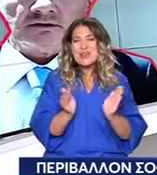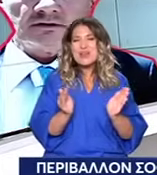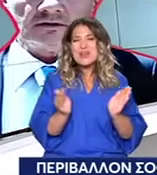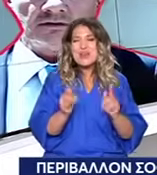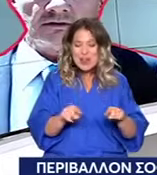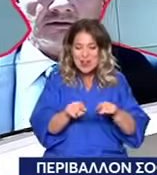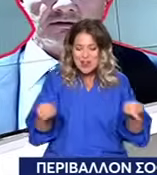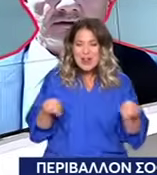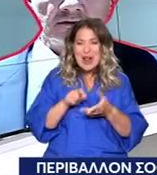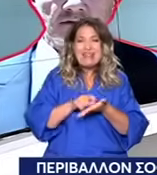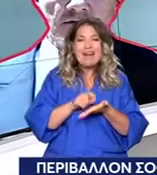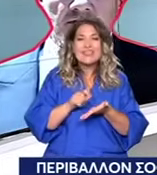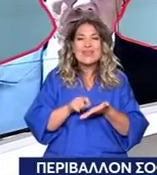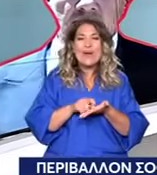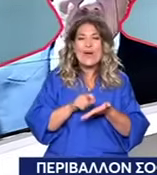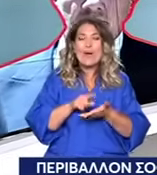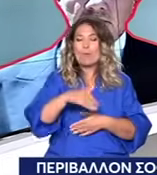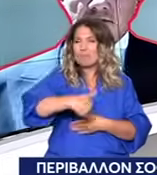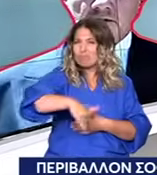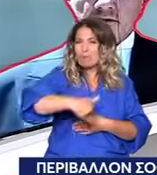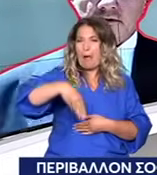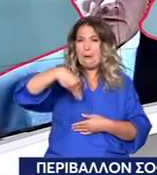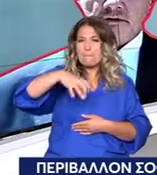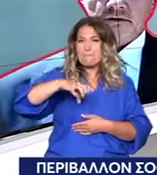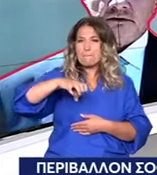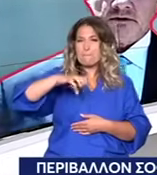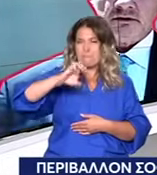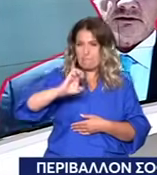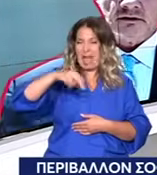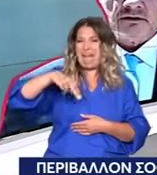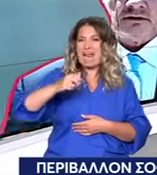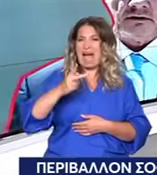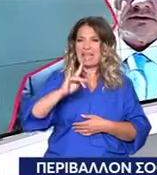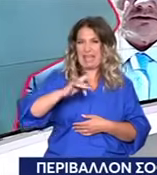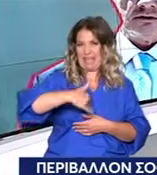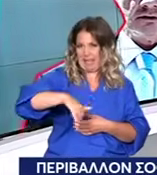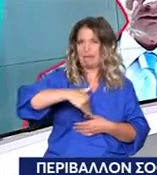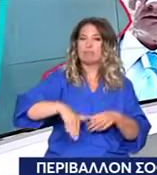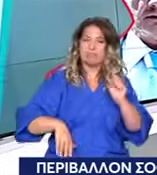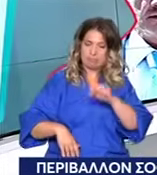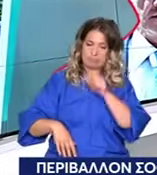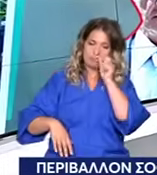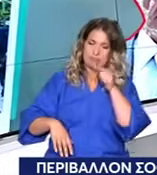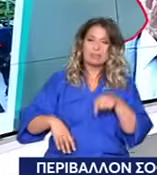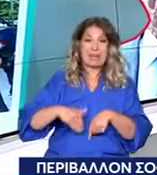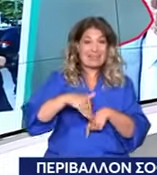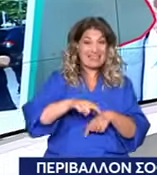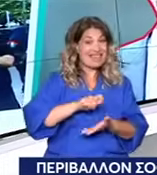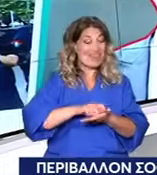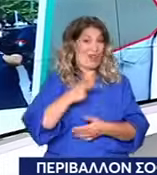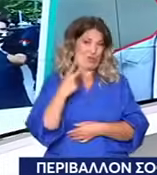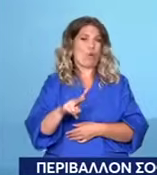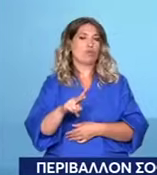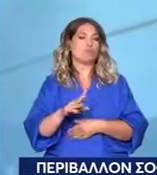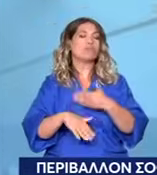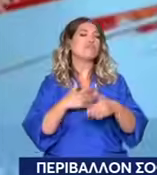γραφείο στην Μπενάκη, αν θυμάμαι καλά τη διεύθυνση. Εμμανουήλ Μπενάκη. Όπου τώρα έχει βγει σε πληστηριασμό. Άρα, λέει